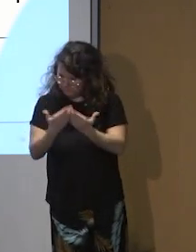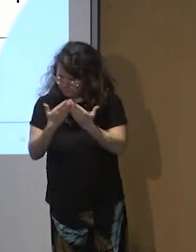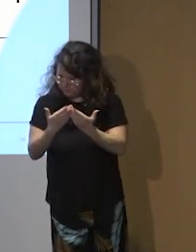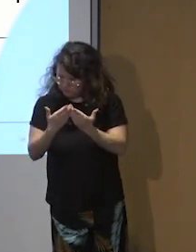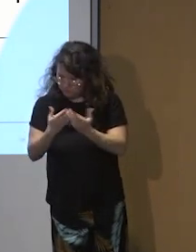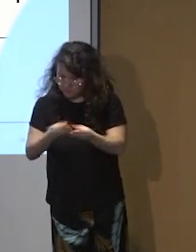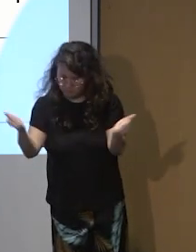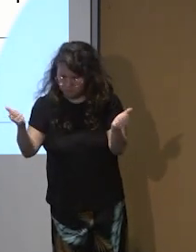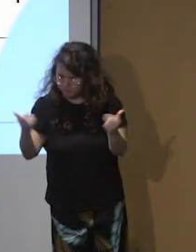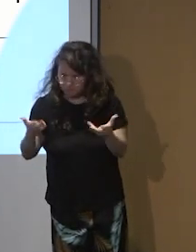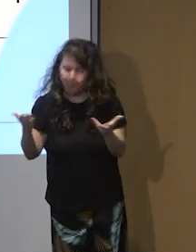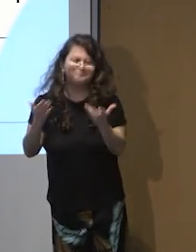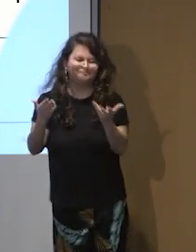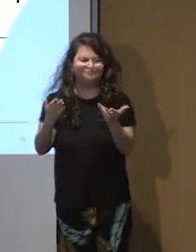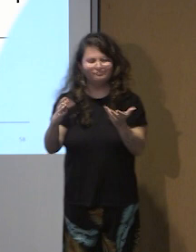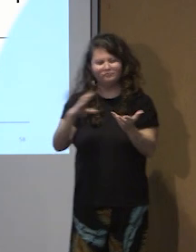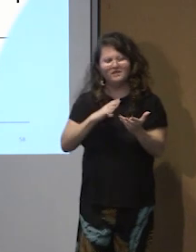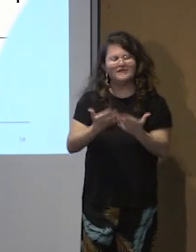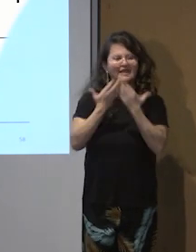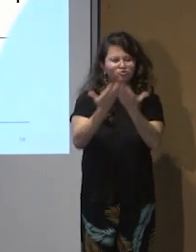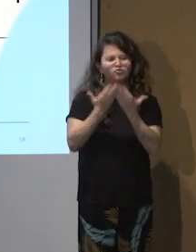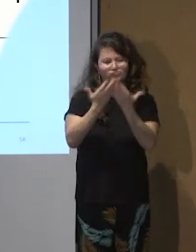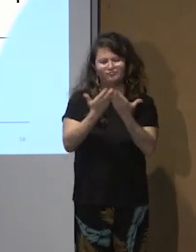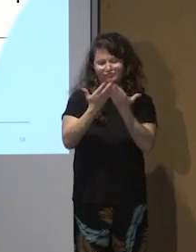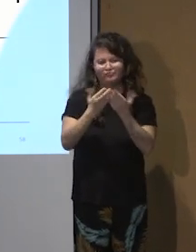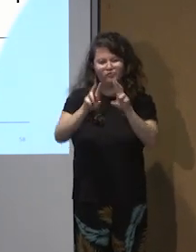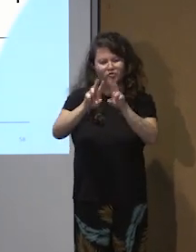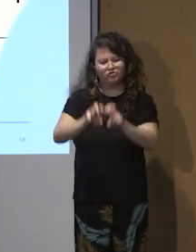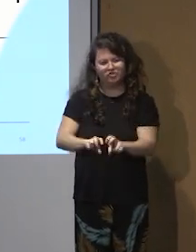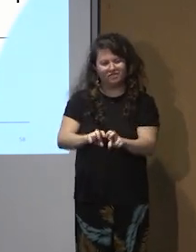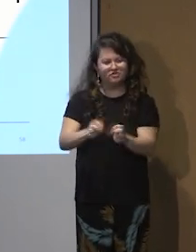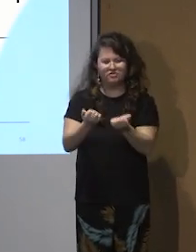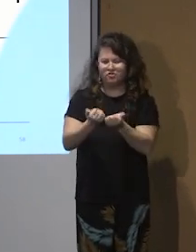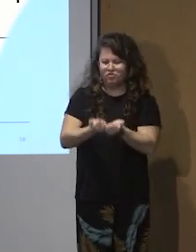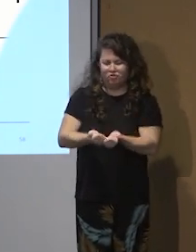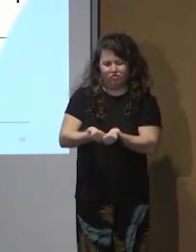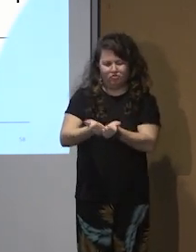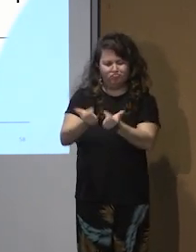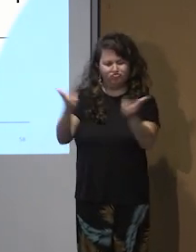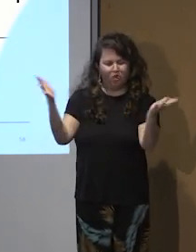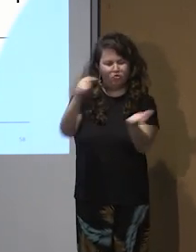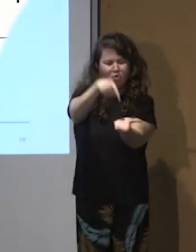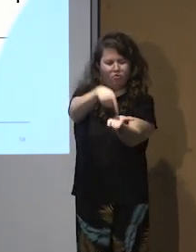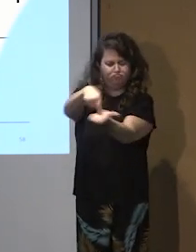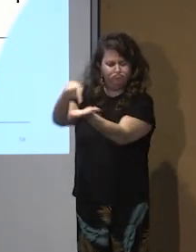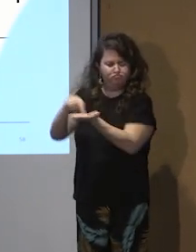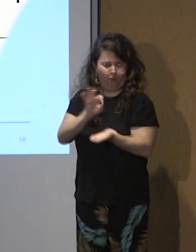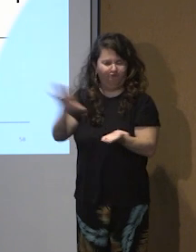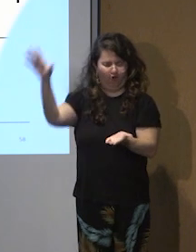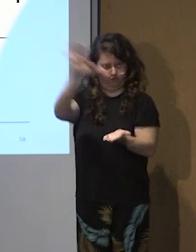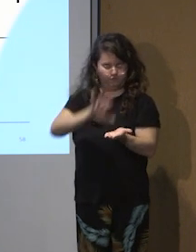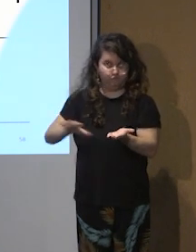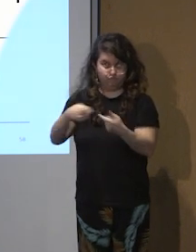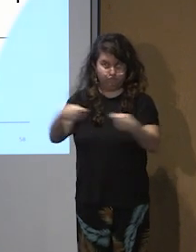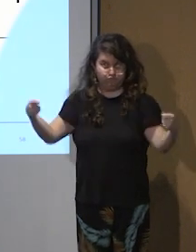C'était une étude de tête qui avait été menée, alors c'était une étude multicentrique, c'est-à-dire dans plusieurs sites en France, sur 10 ans,